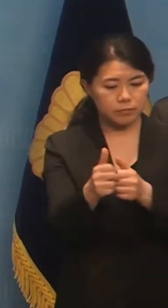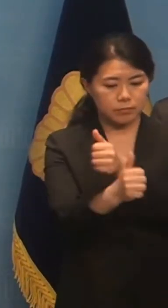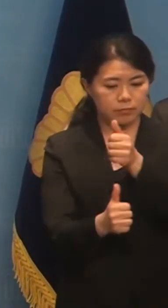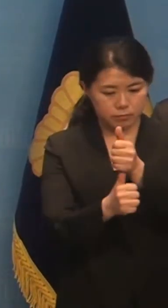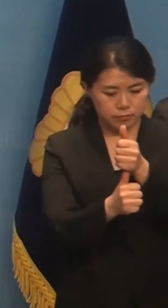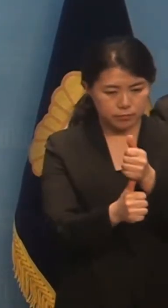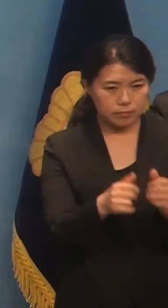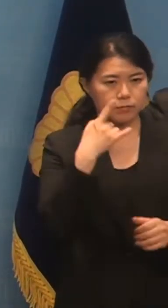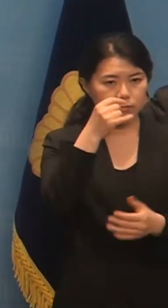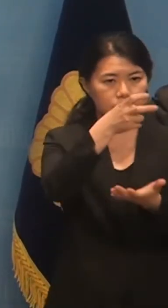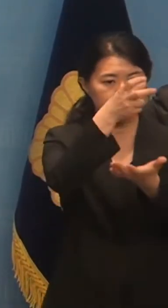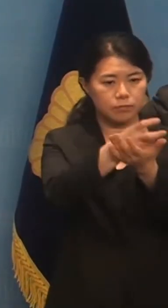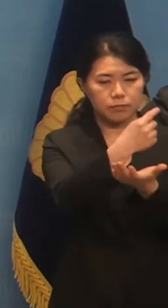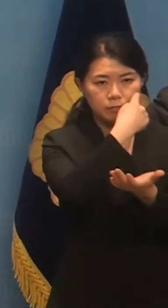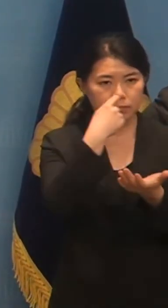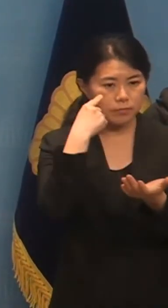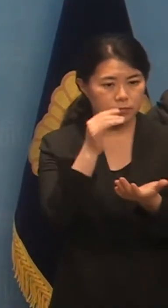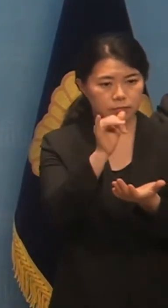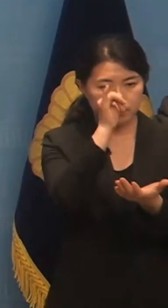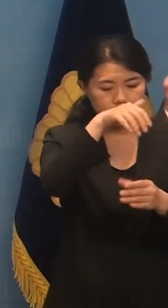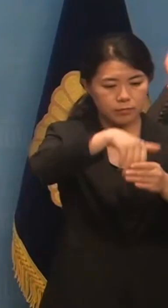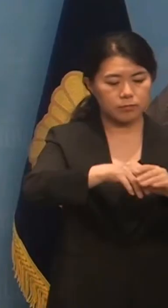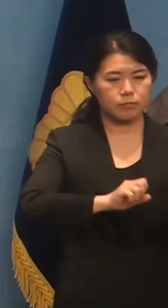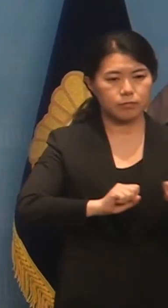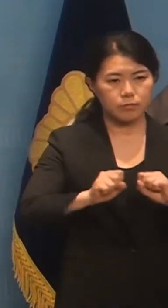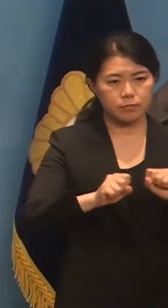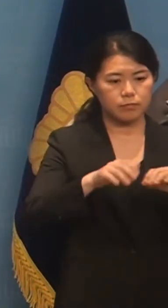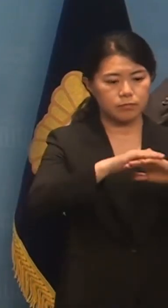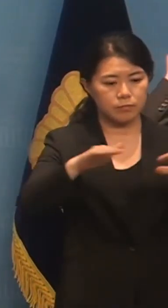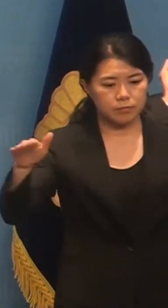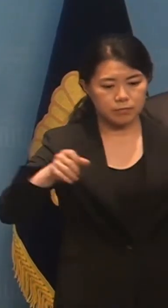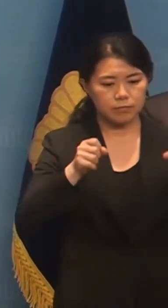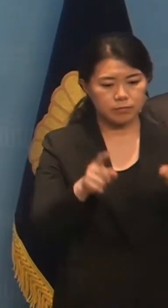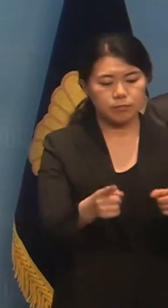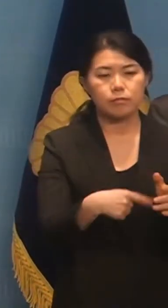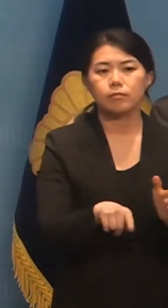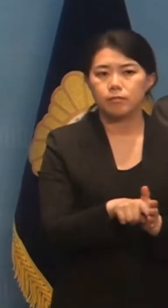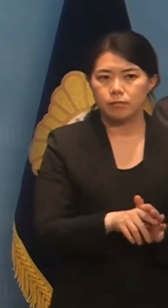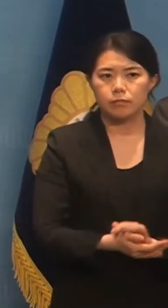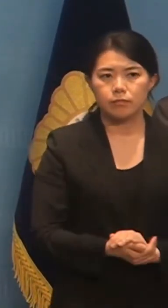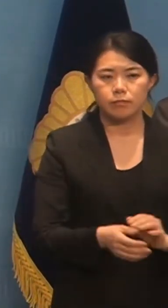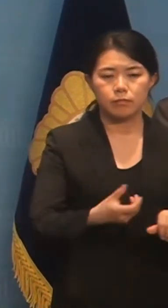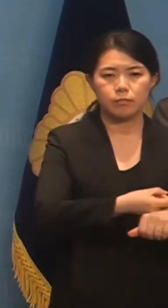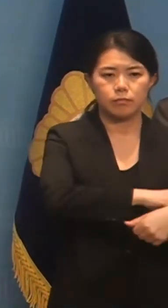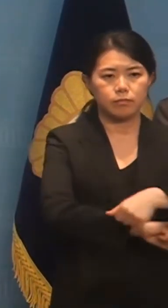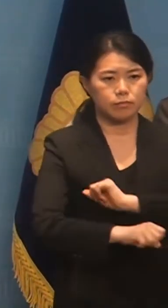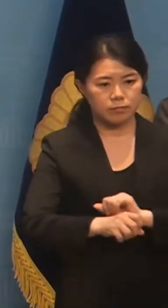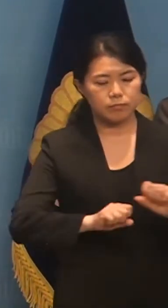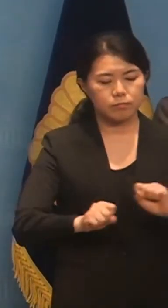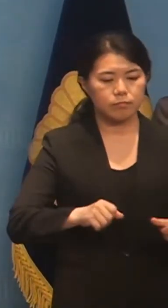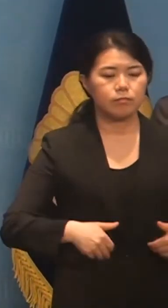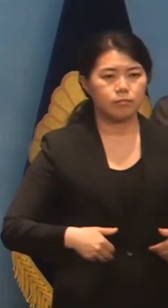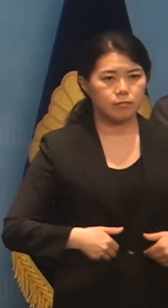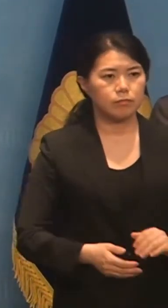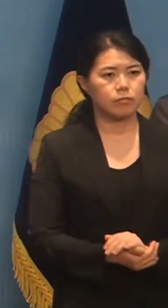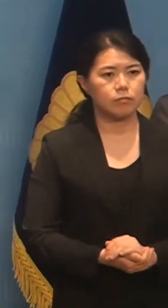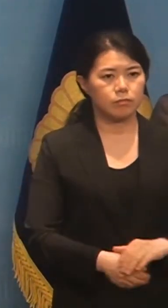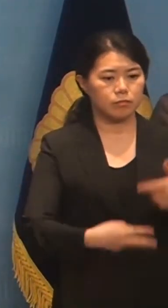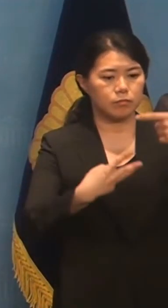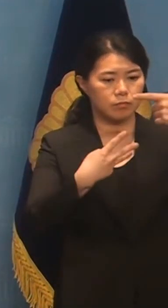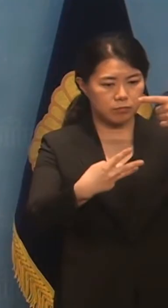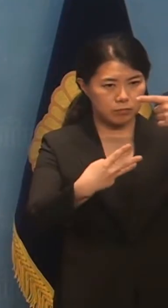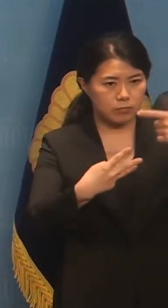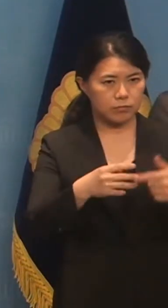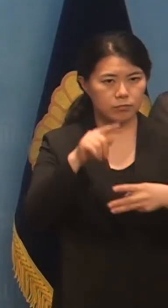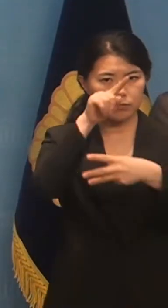중앙선거관리위원회는 헌법이 보장하는 선거운동의 균등한 기회 보장을 위해 적극 나서야 한다. 오늘 6월